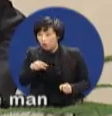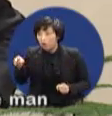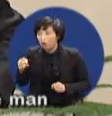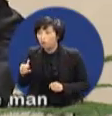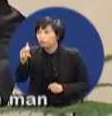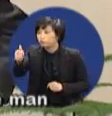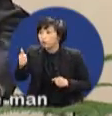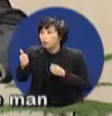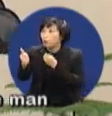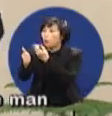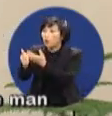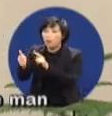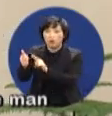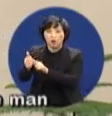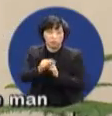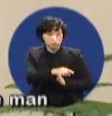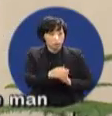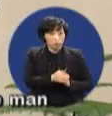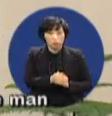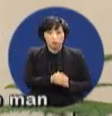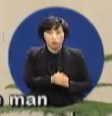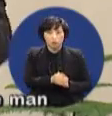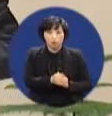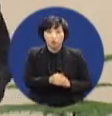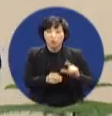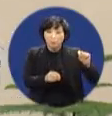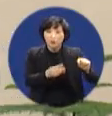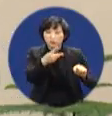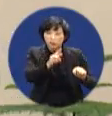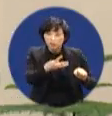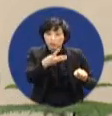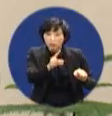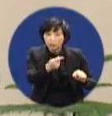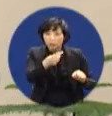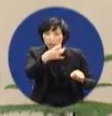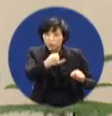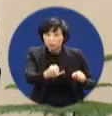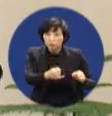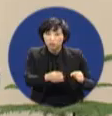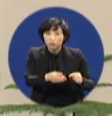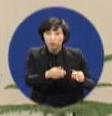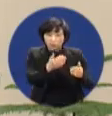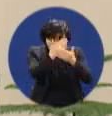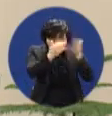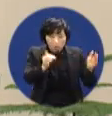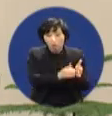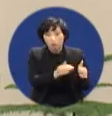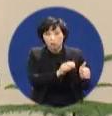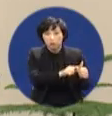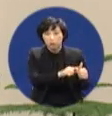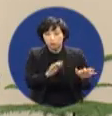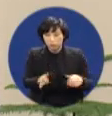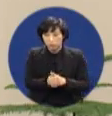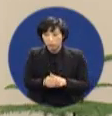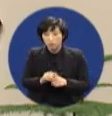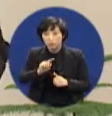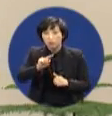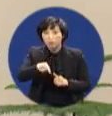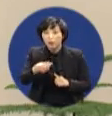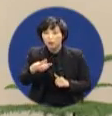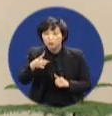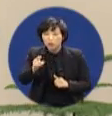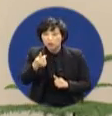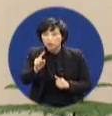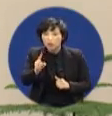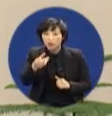준 그 사람이 자기에게 100 나려는 빚진 그걸 내놓으라고 옥에 가뒀습니다. 그놈 당장에 데리고 와라. 데리고